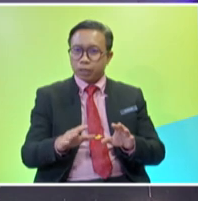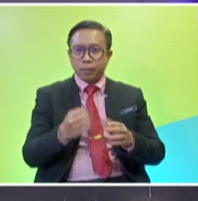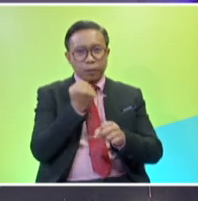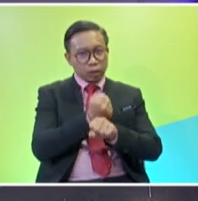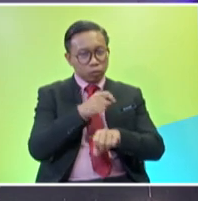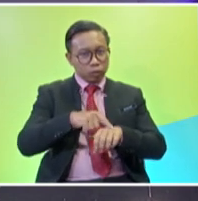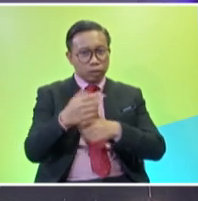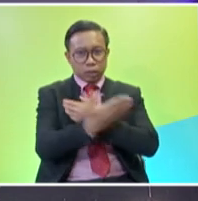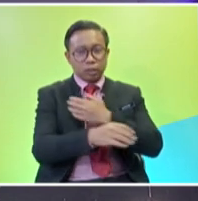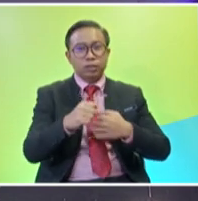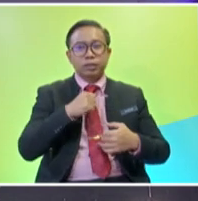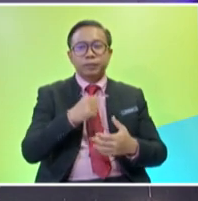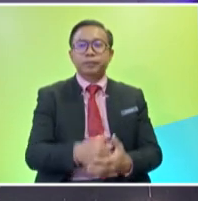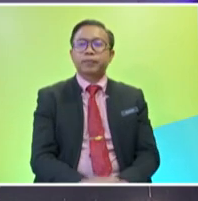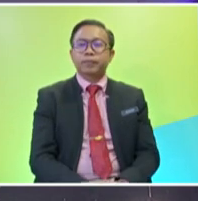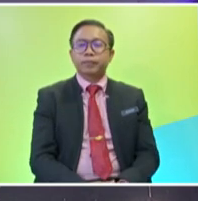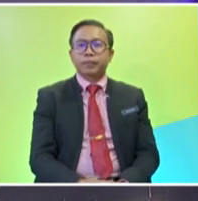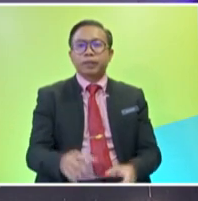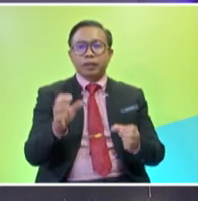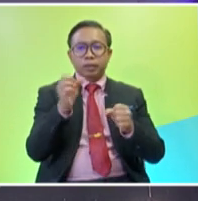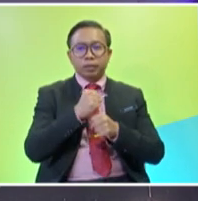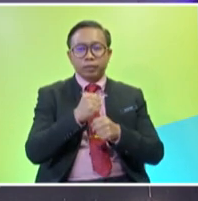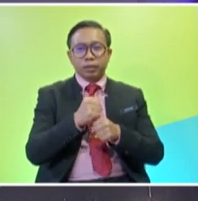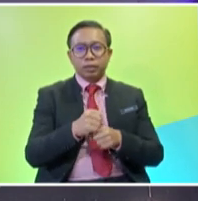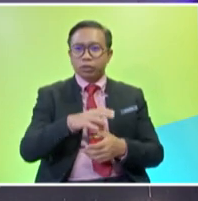dan sekarang ini tidak dapat